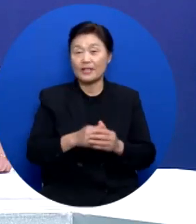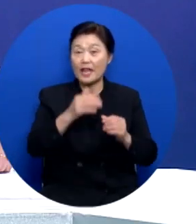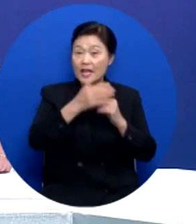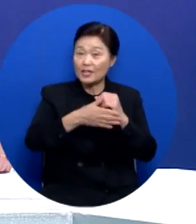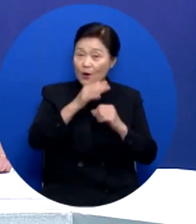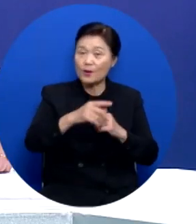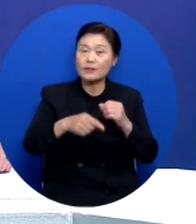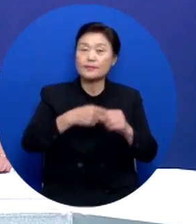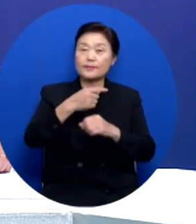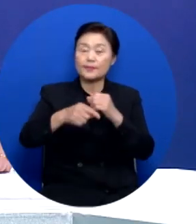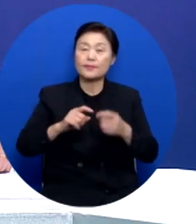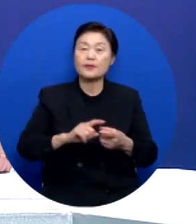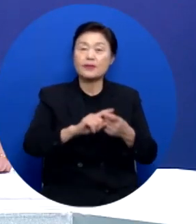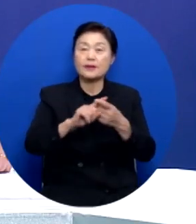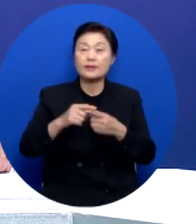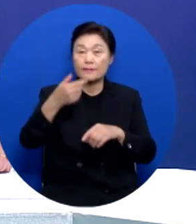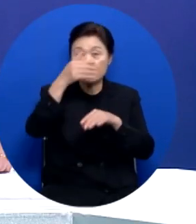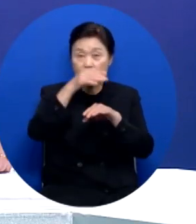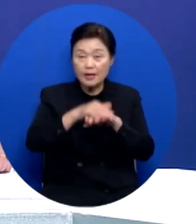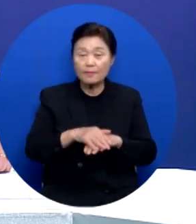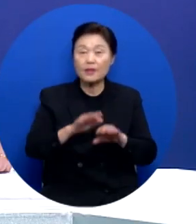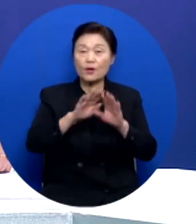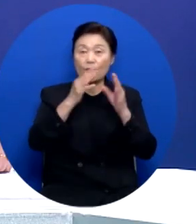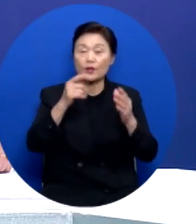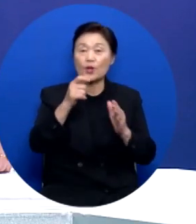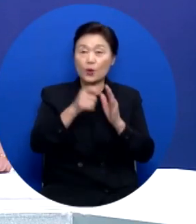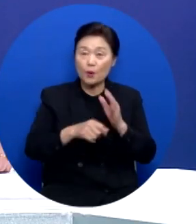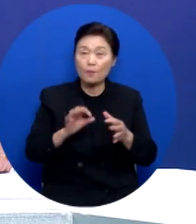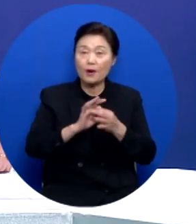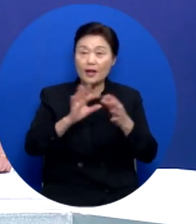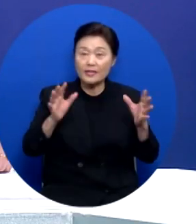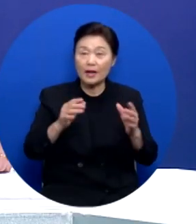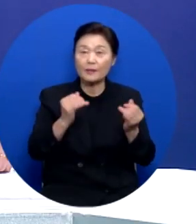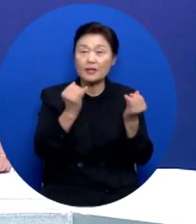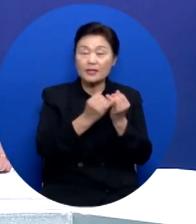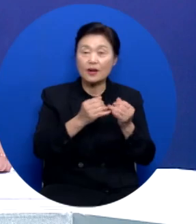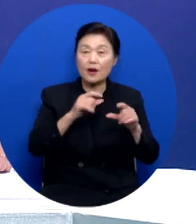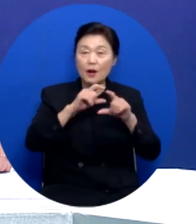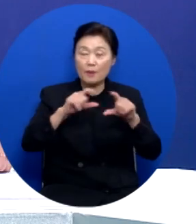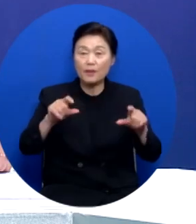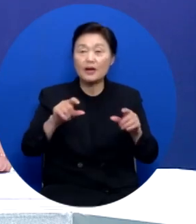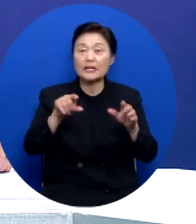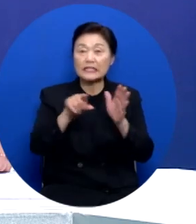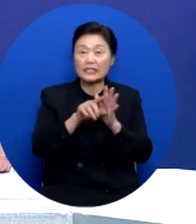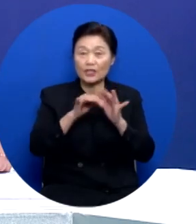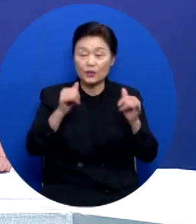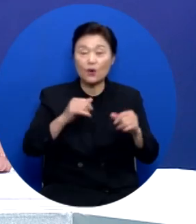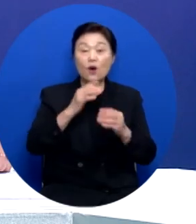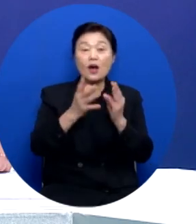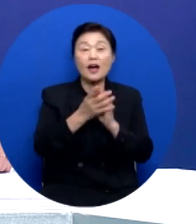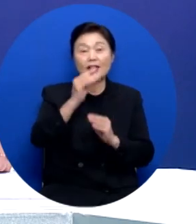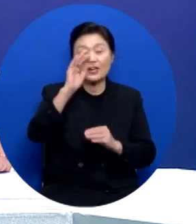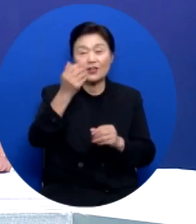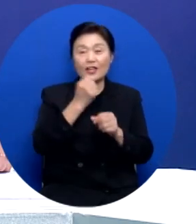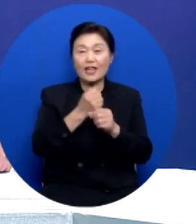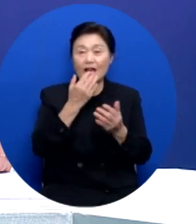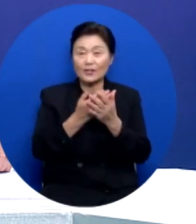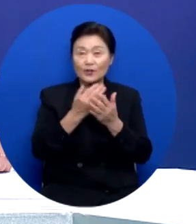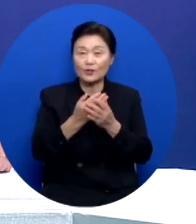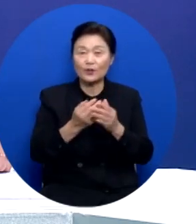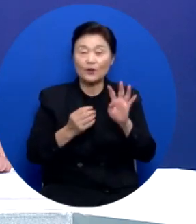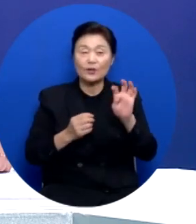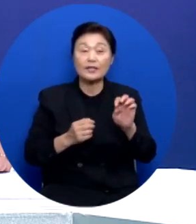대구에서 매년 연합집회를 열어온 초교파 여평선도회 하나되게 하소서가 지난 28일 제42회